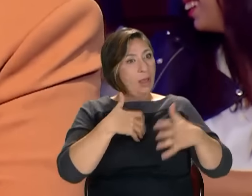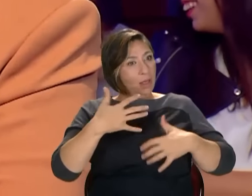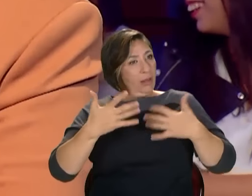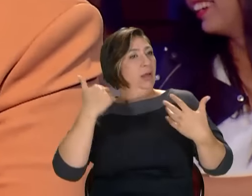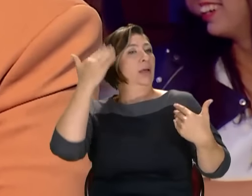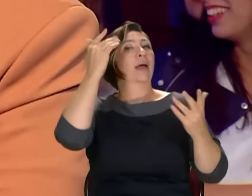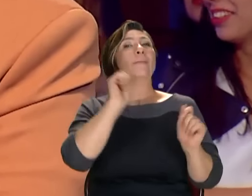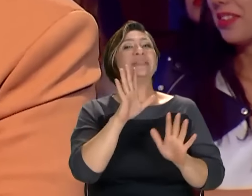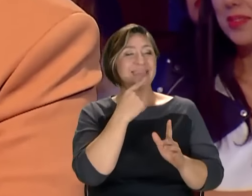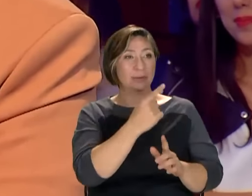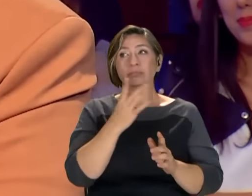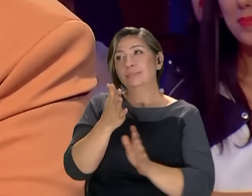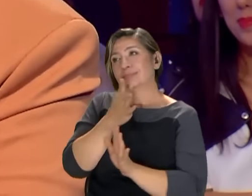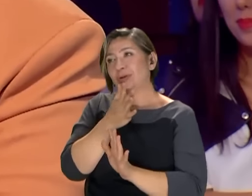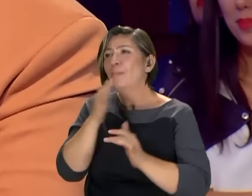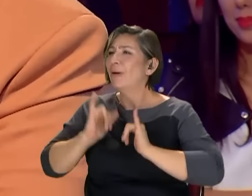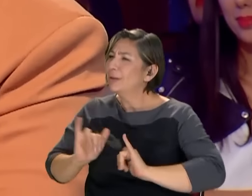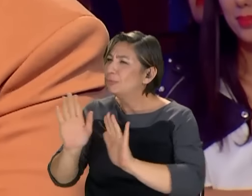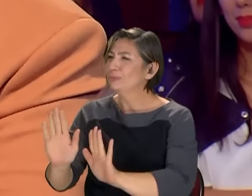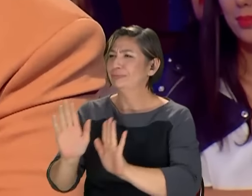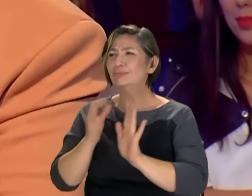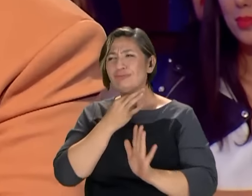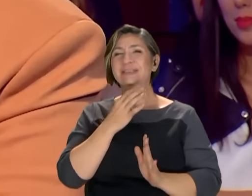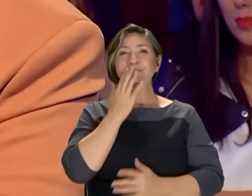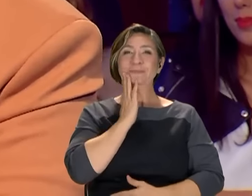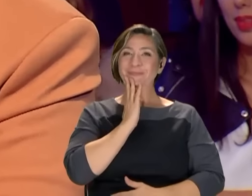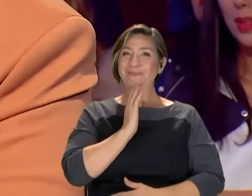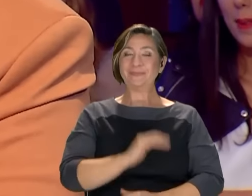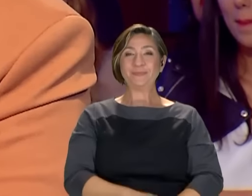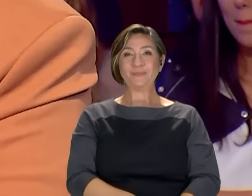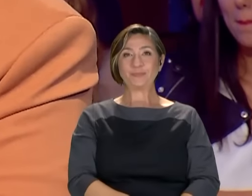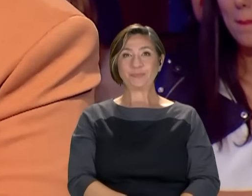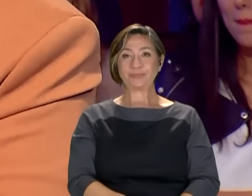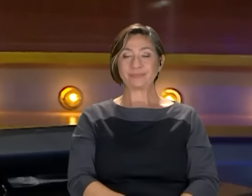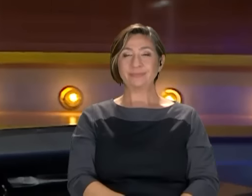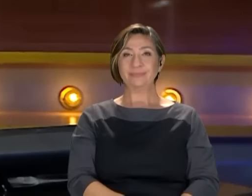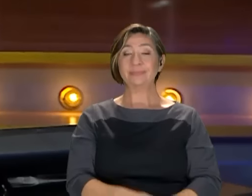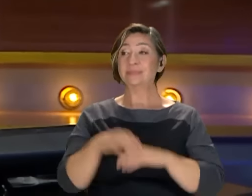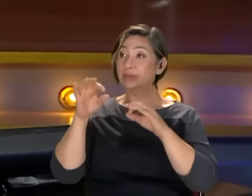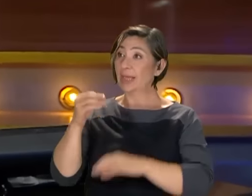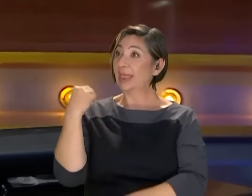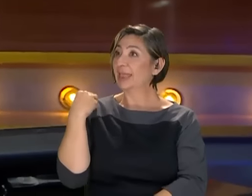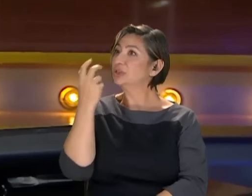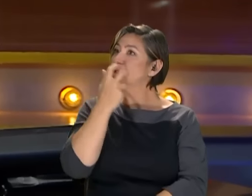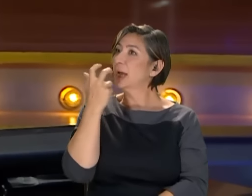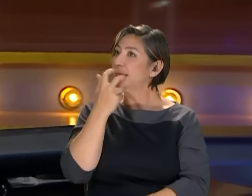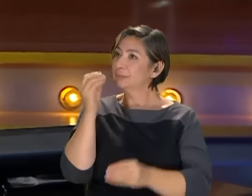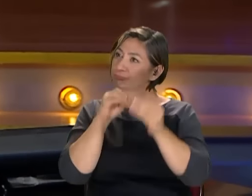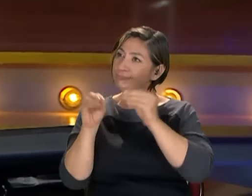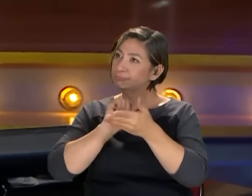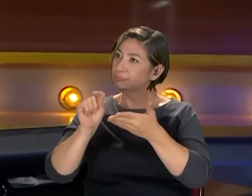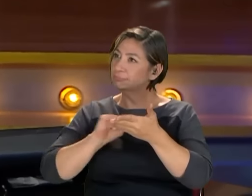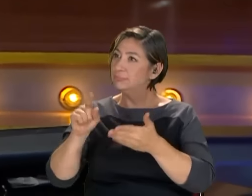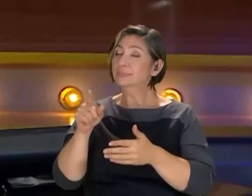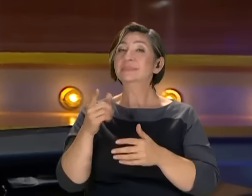Biliyorum ama bu yani ne olur rahat olsun olalım. Abi. Peki. Şimdi yeni şarkılar hazırlıyorsunuz. Evet